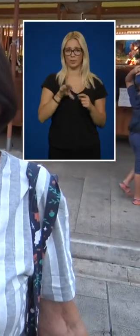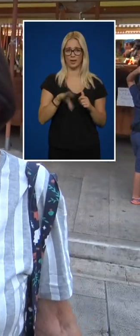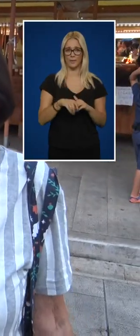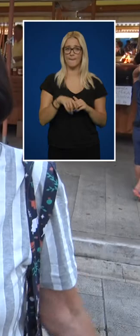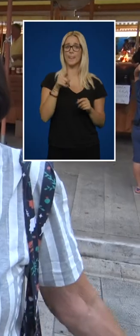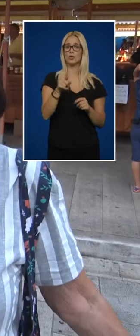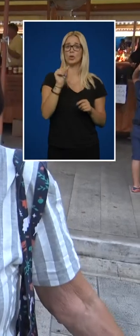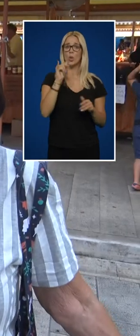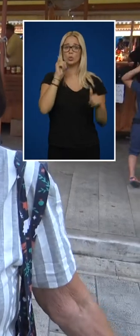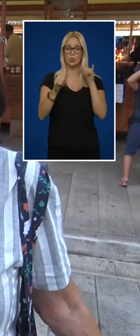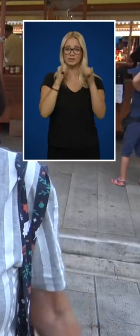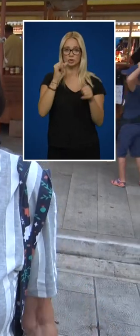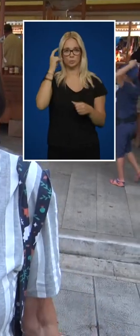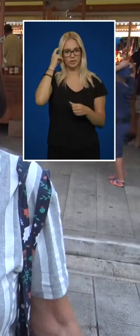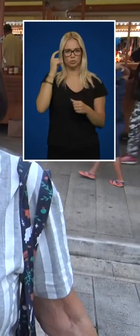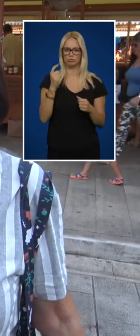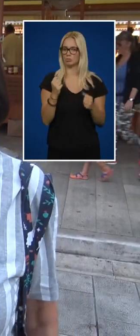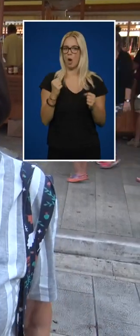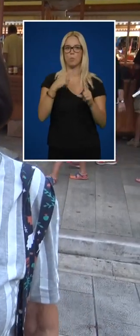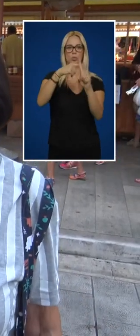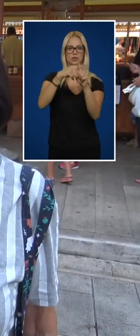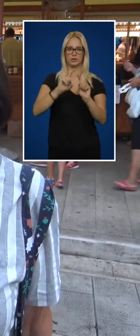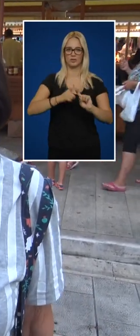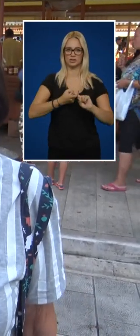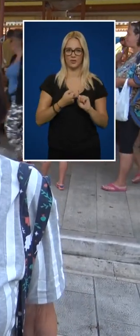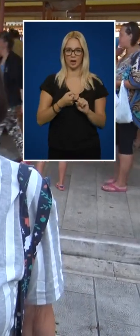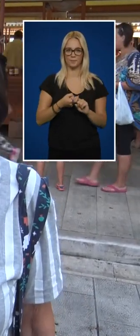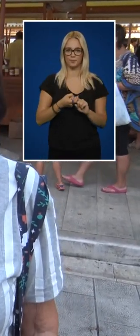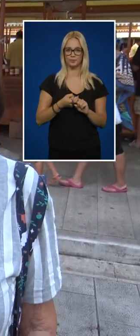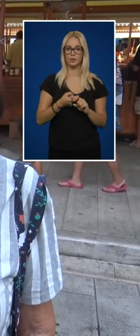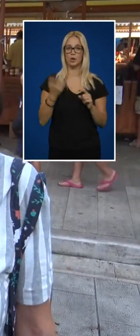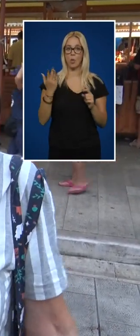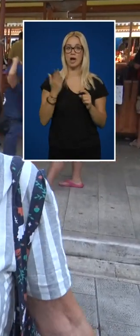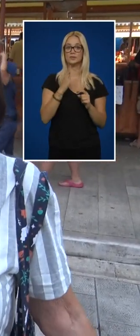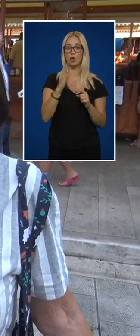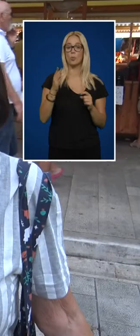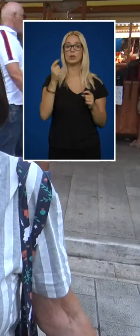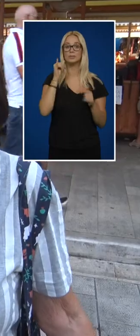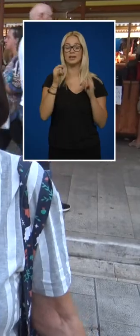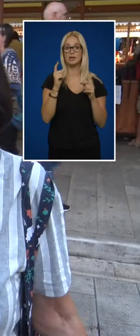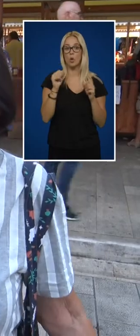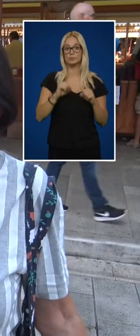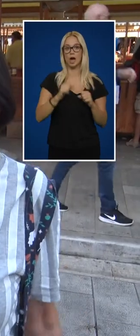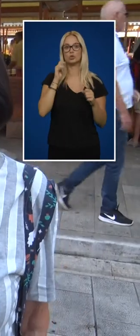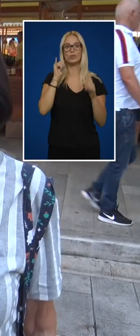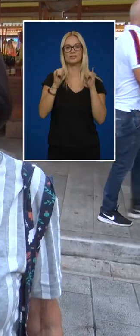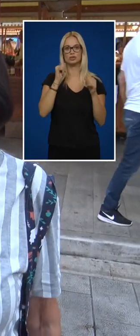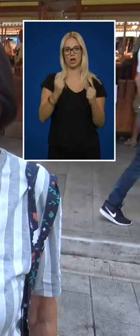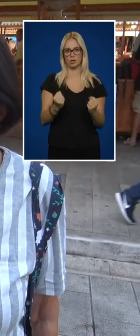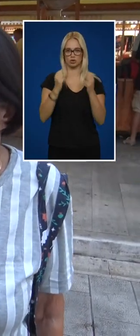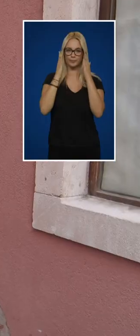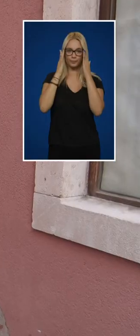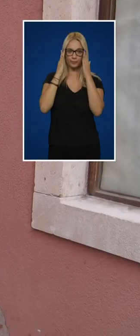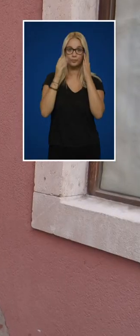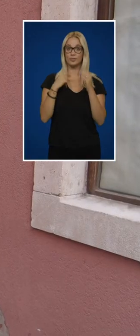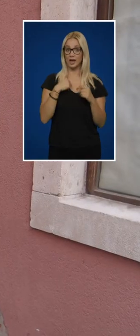je ekološki povoljno da se razvrstava, da se zna gdje će i da se može iskoristiti svaki otpad kako